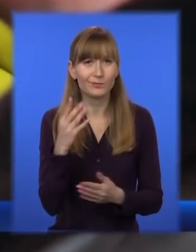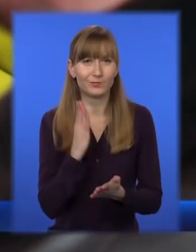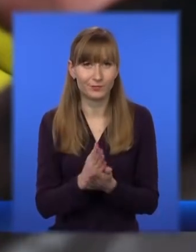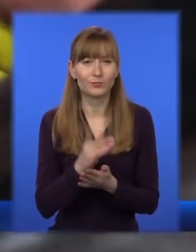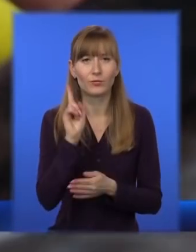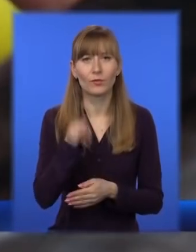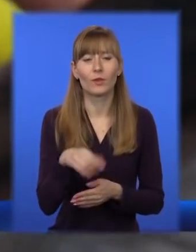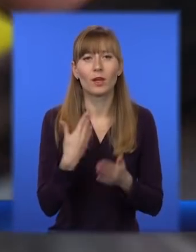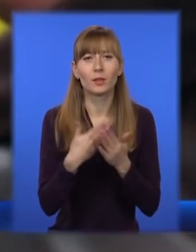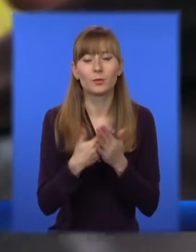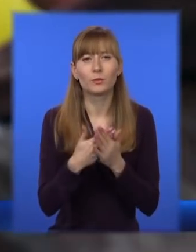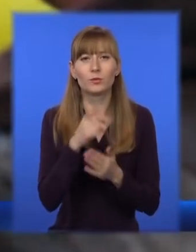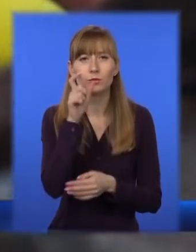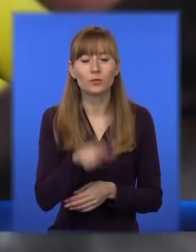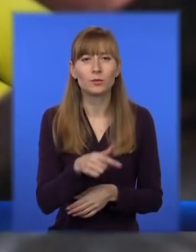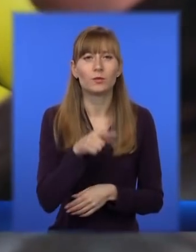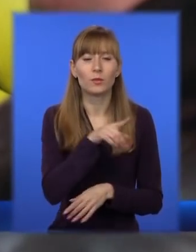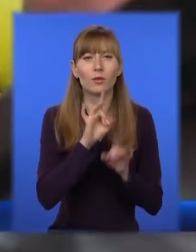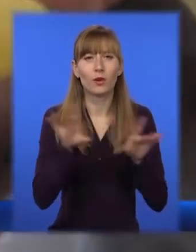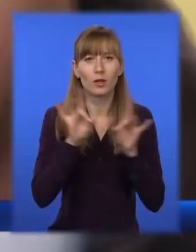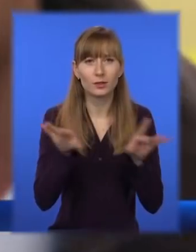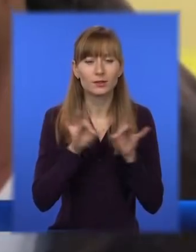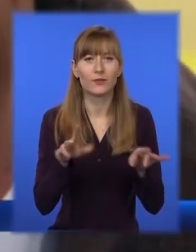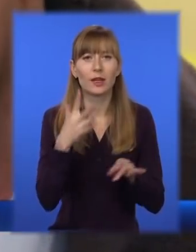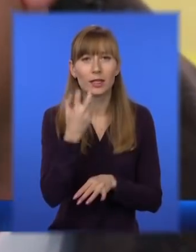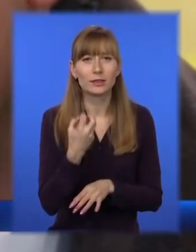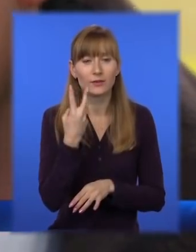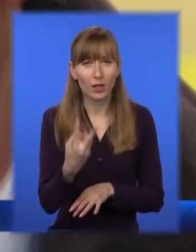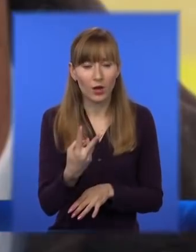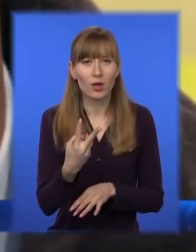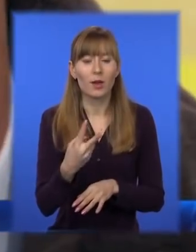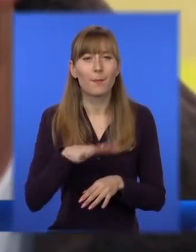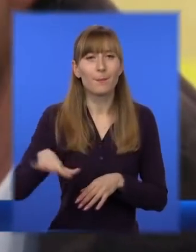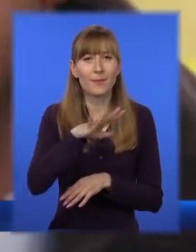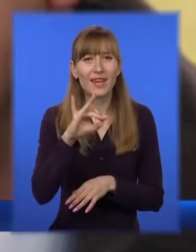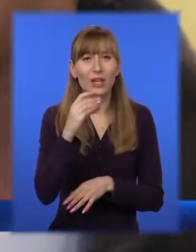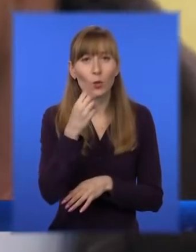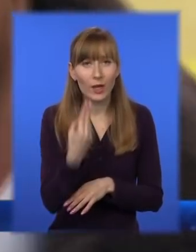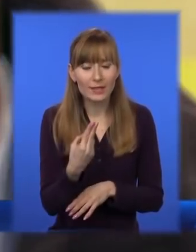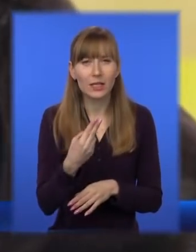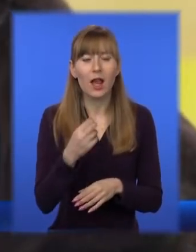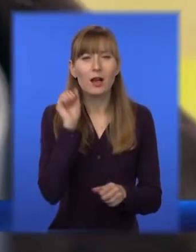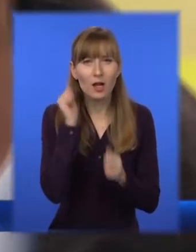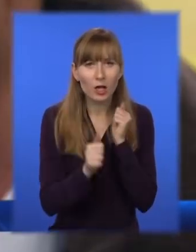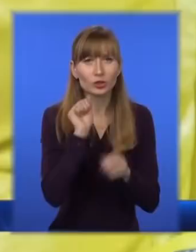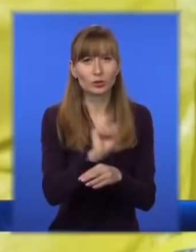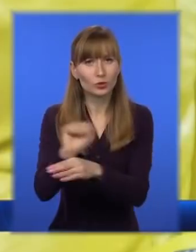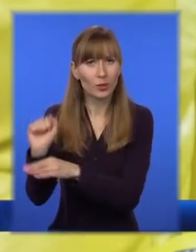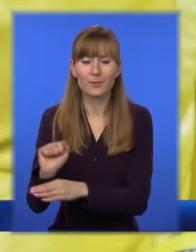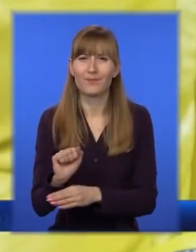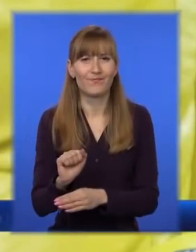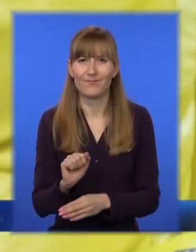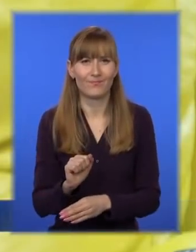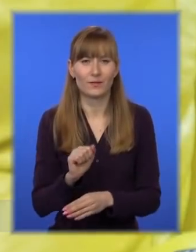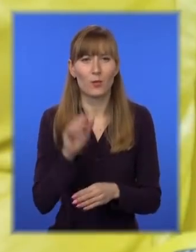Експерт в сфері громадського транспорту Андрій Заславський стверджує, 302-й маршрут в районі Інгульця зупиняється не на усіх станціях,